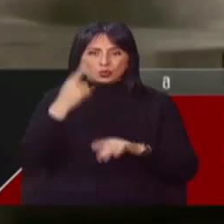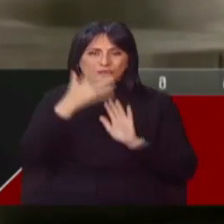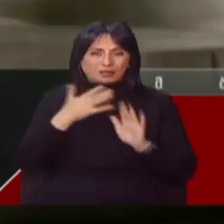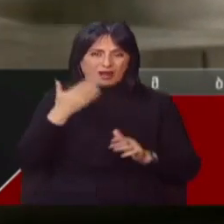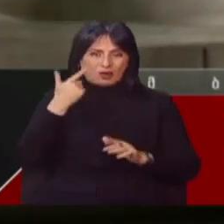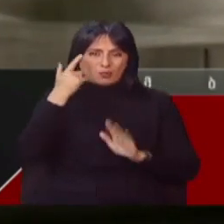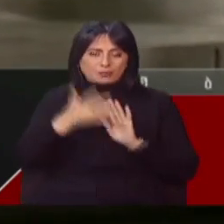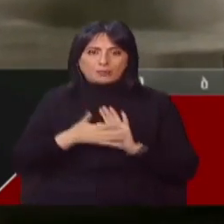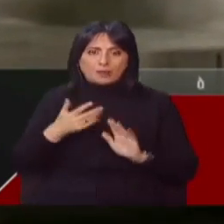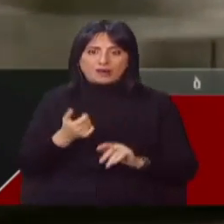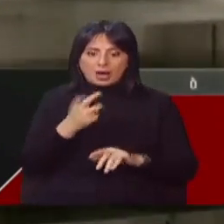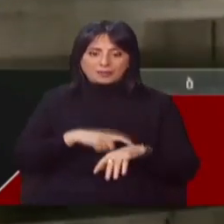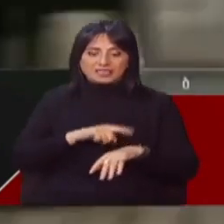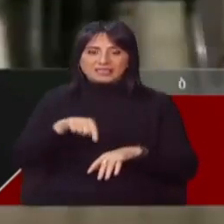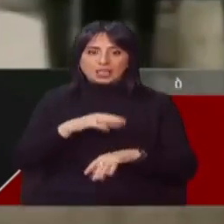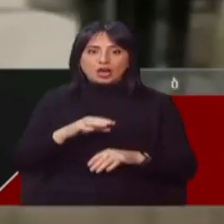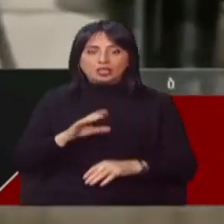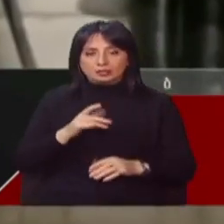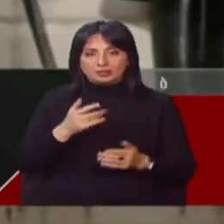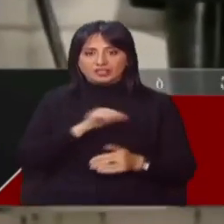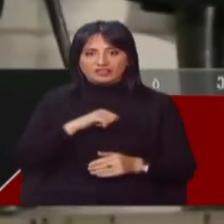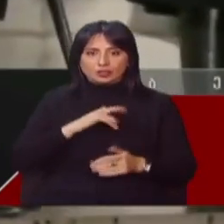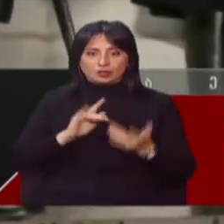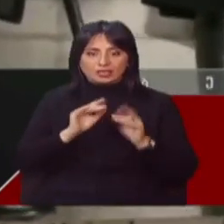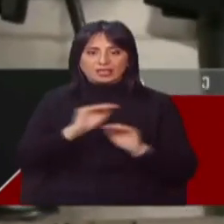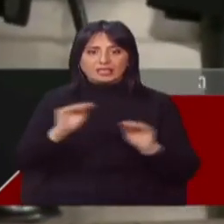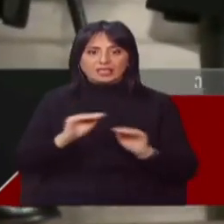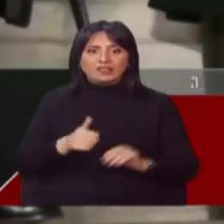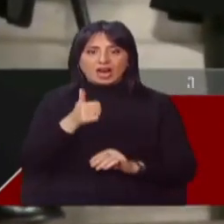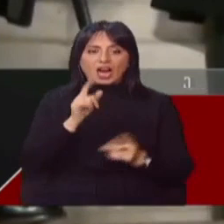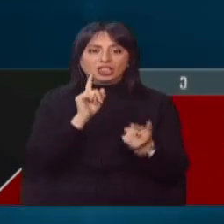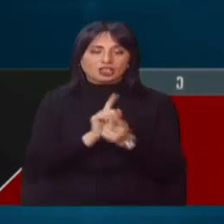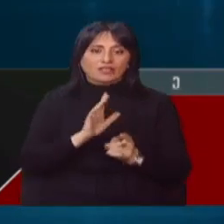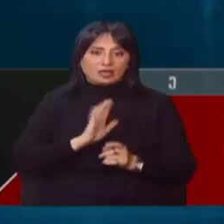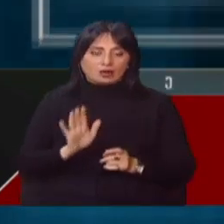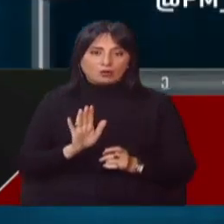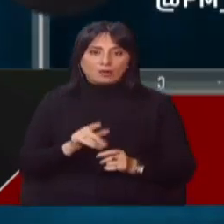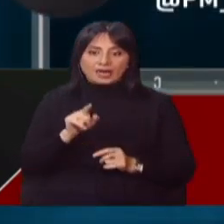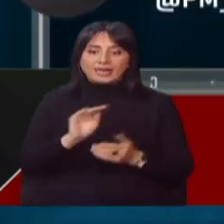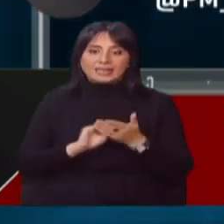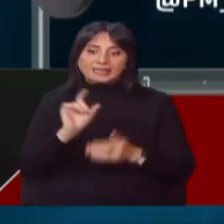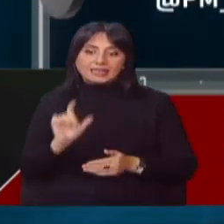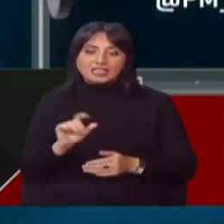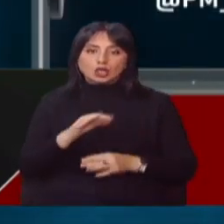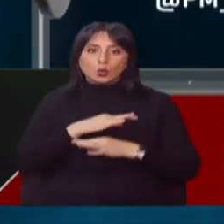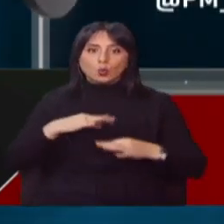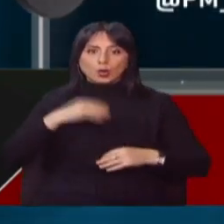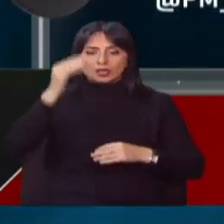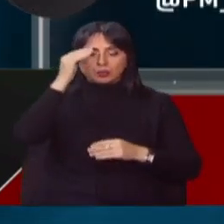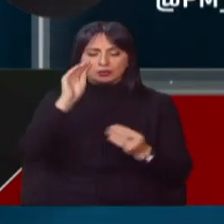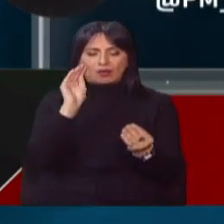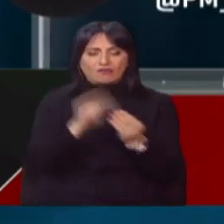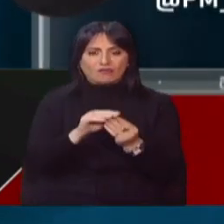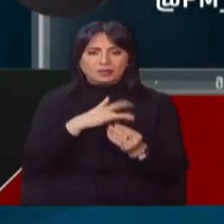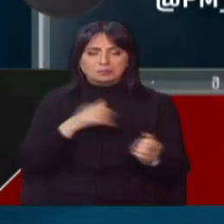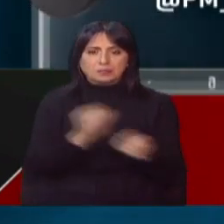მისახვედრია. რამდენიმე საათის წინ ორბანმა სოციალურ ქსელში დაწერა, რომ კარგი შეხვედრა იყო. თუმცა იქვე დაწერა, რომ უნგრეთის პოზიცია უცვლელია